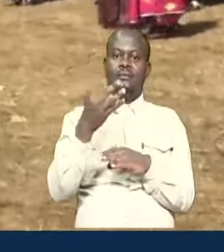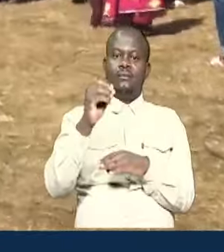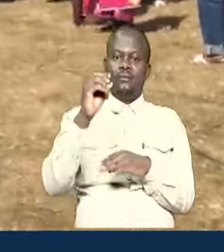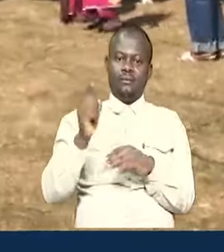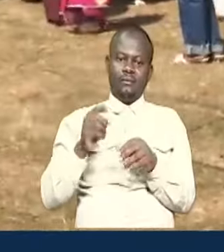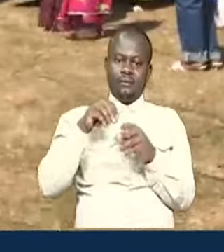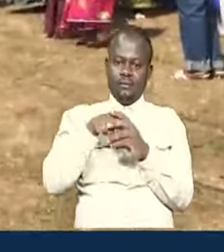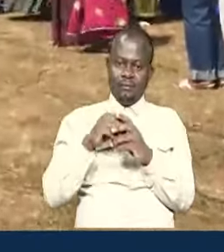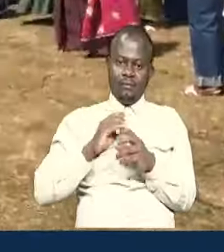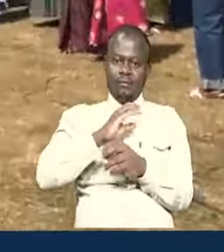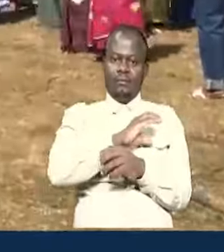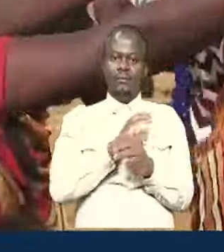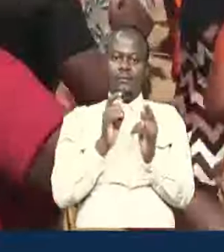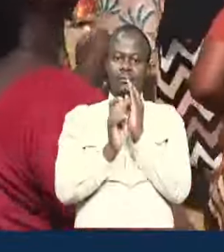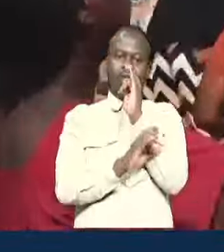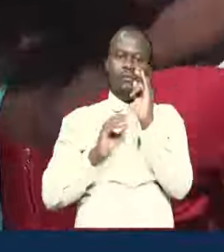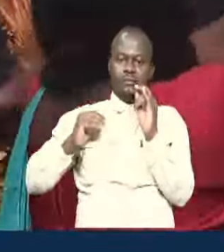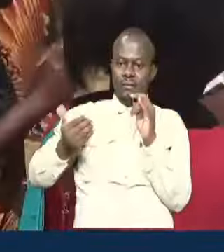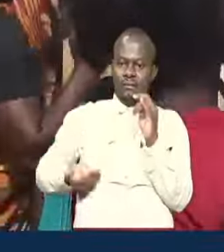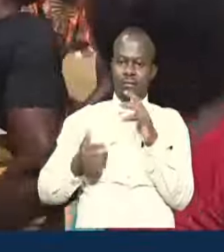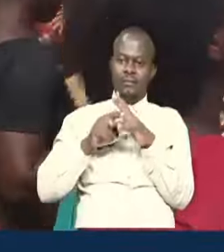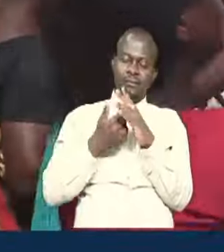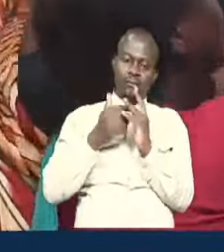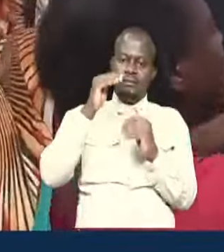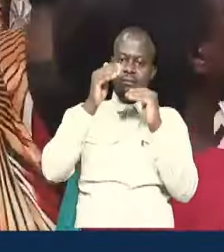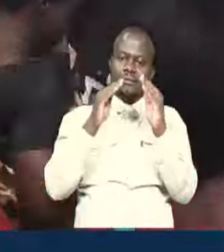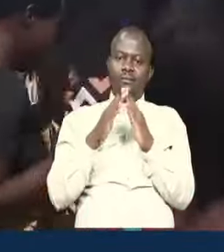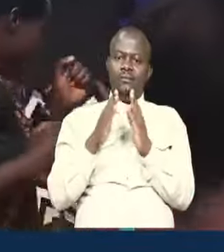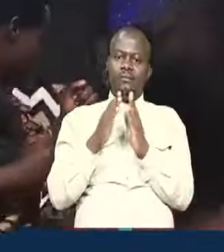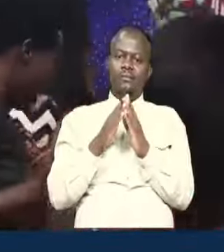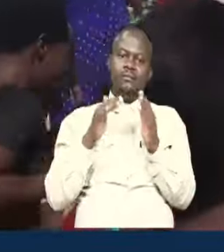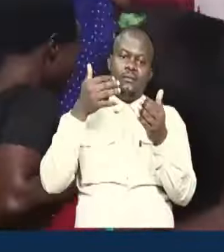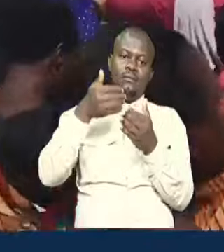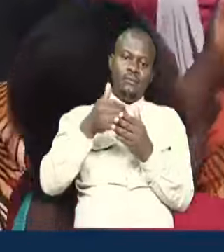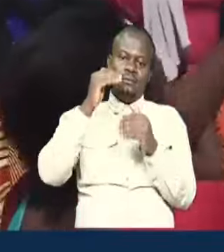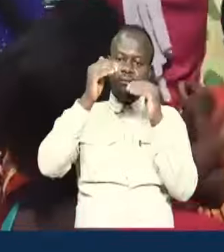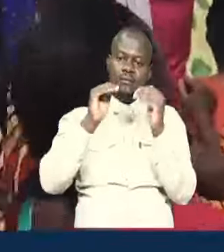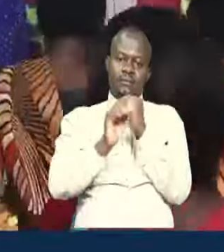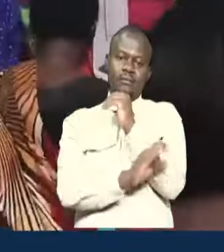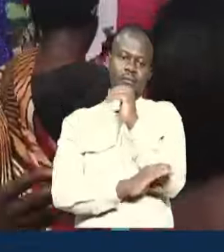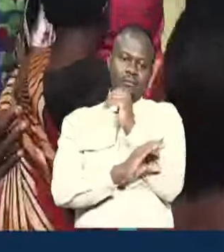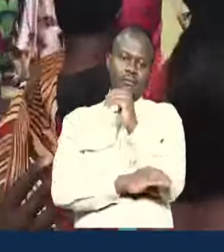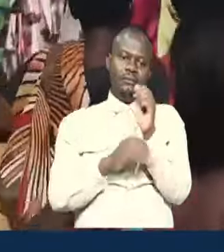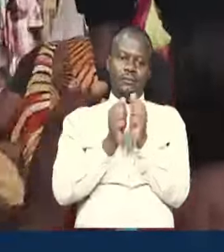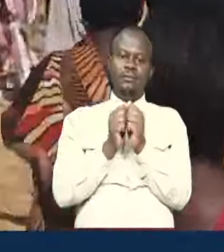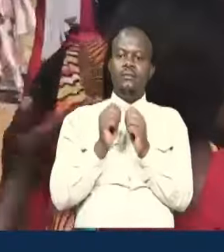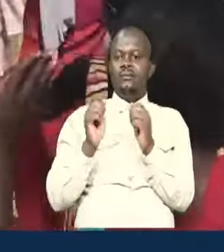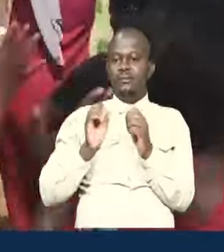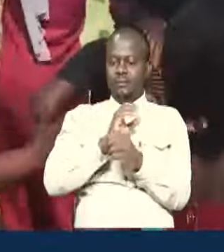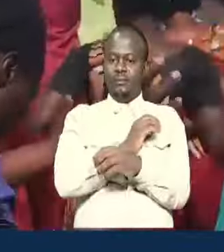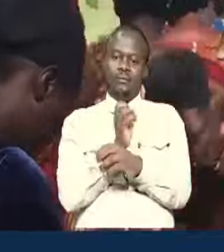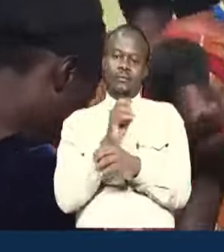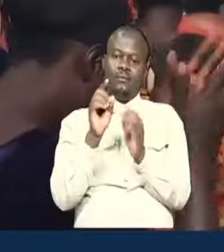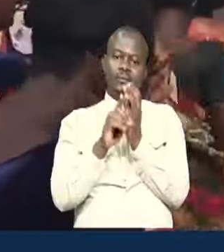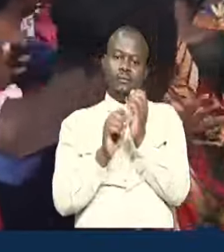barimo abagize komite y'inama y'igihugu y'abagore kuva ku nzego z'imidugudu kugeza ku rwego rw'igihugu n'inama njyanama